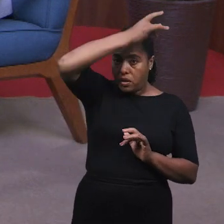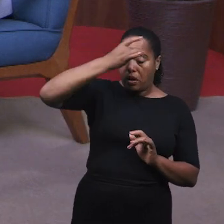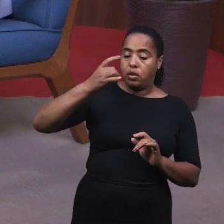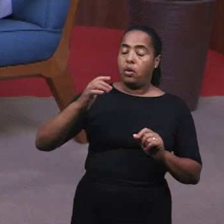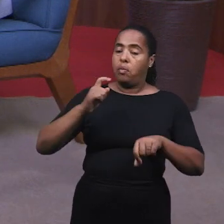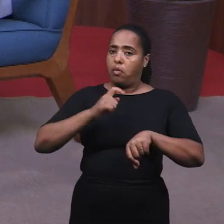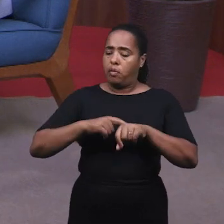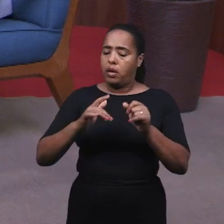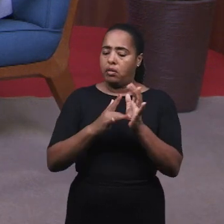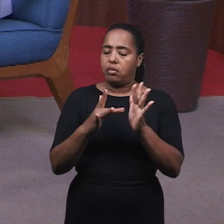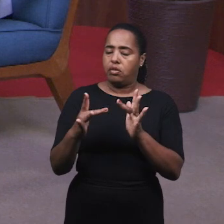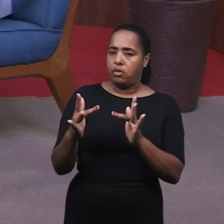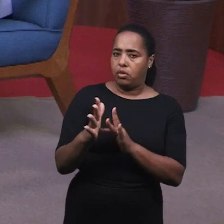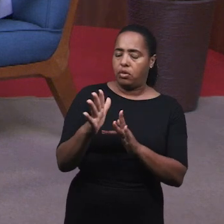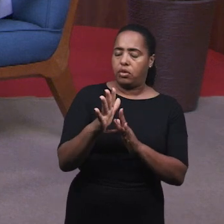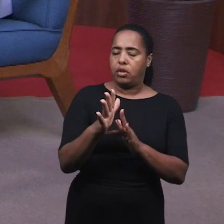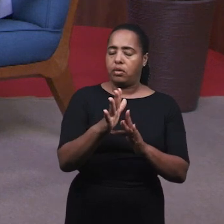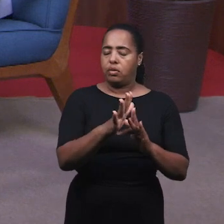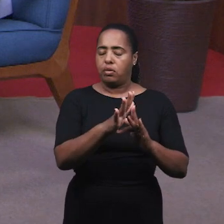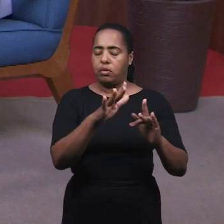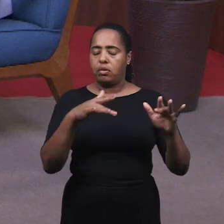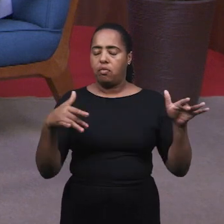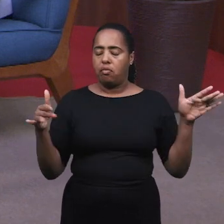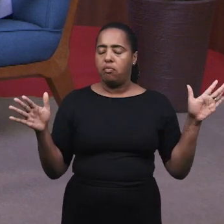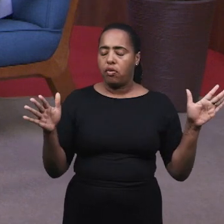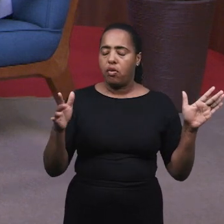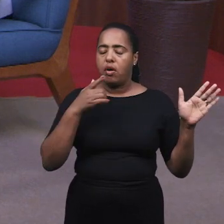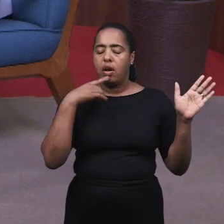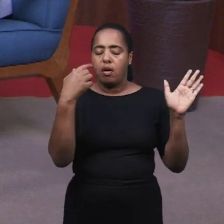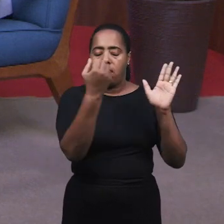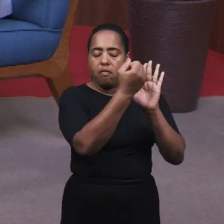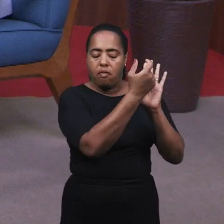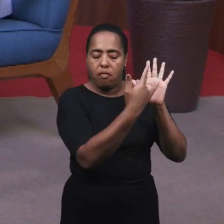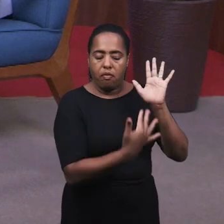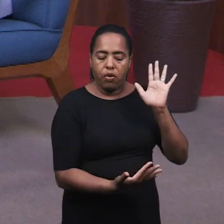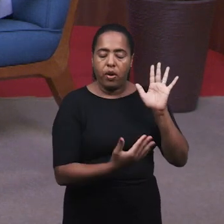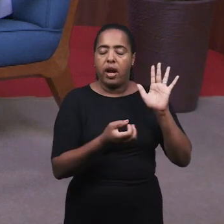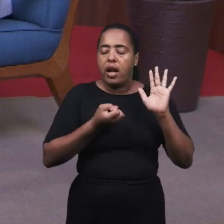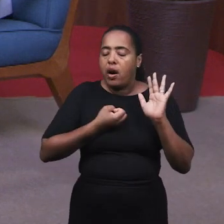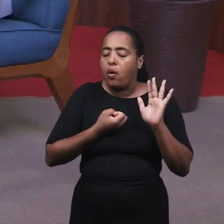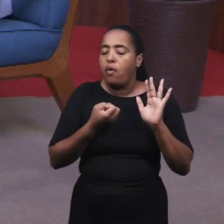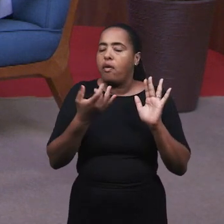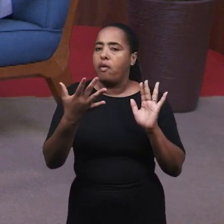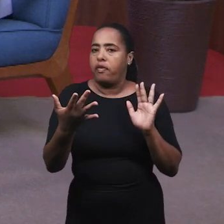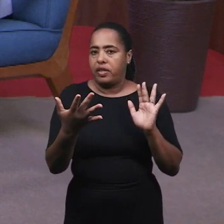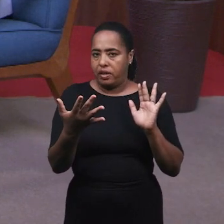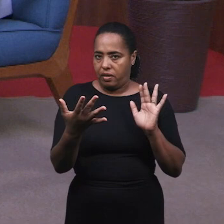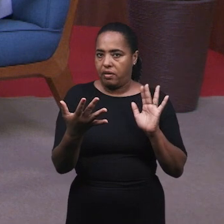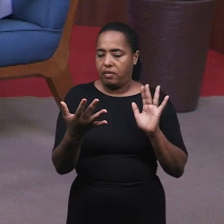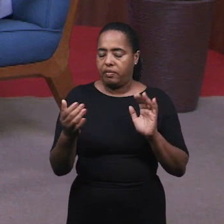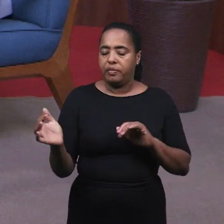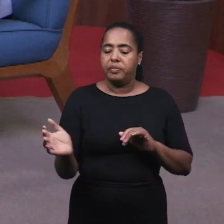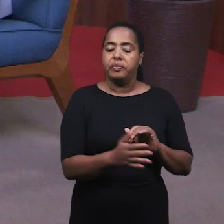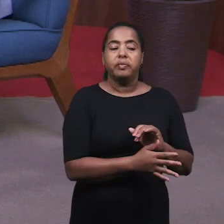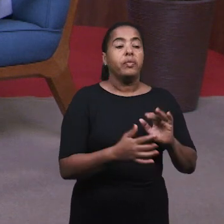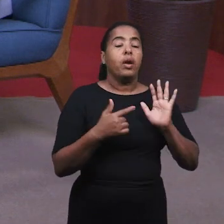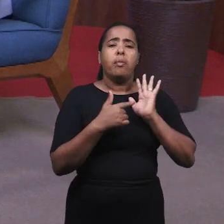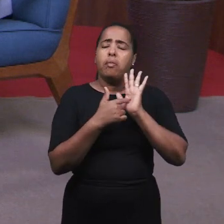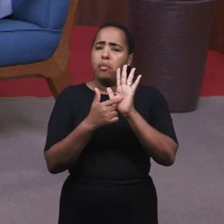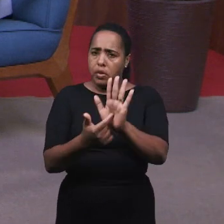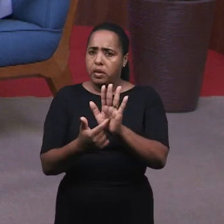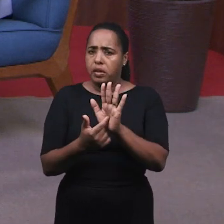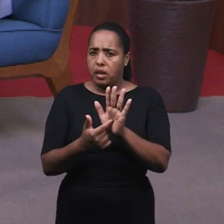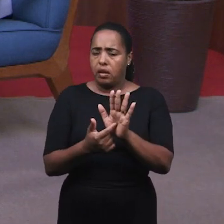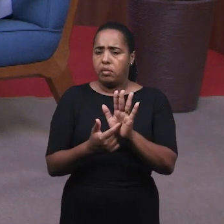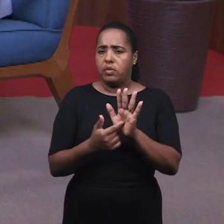la prophétie du versement du Saint-Esprit. Gloire à Dieu. Nous avons parlé ici sur le projet de salut révélé le long de toute la Bible. Donc,